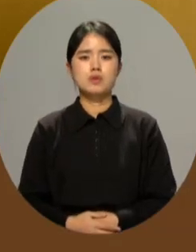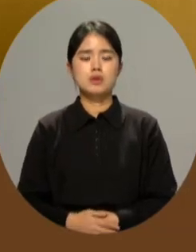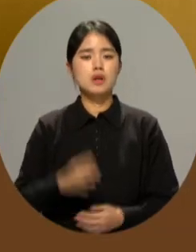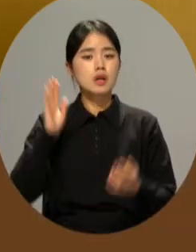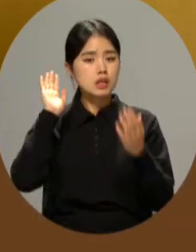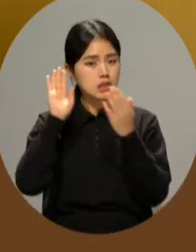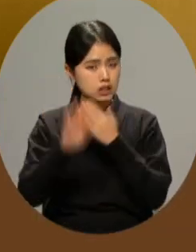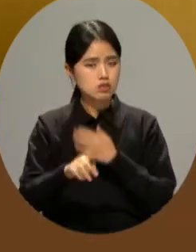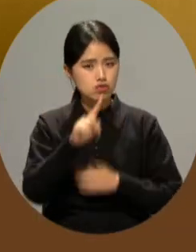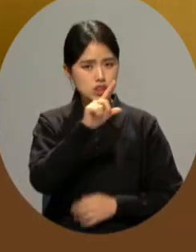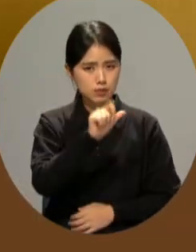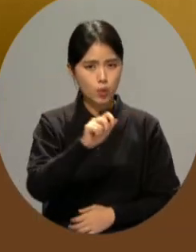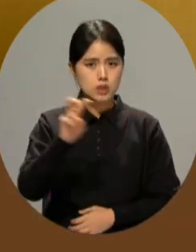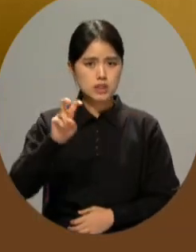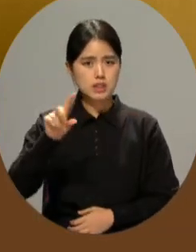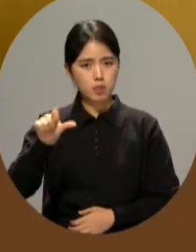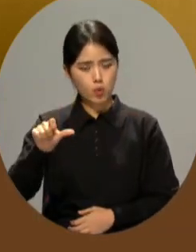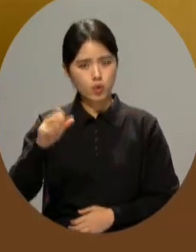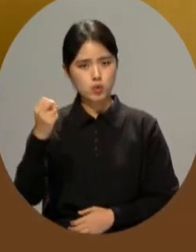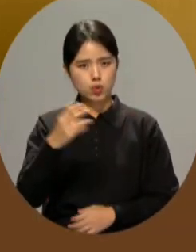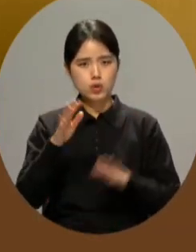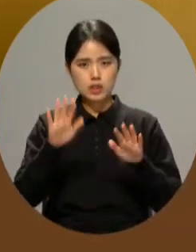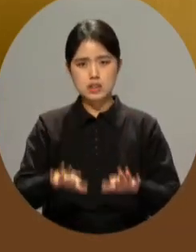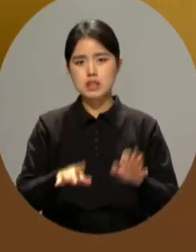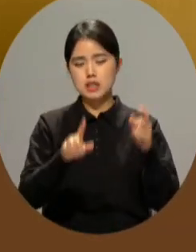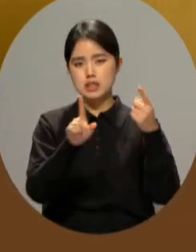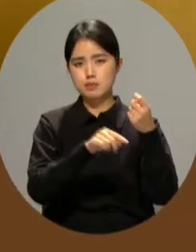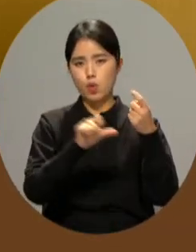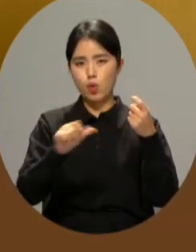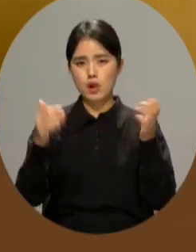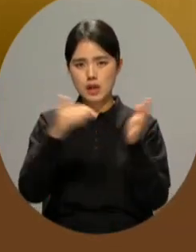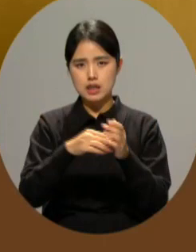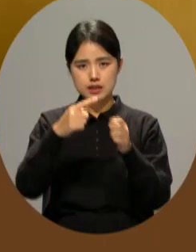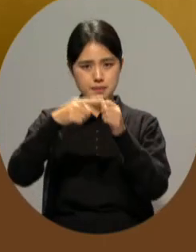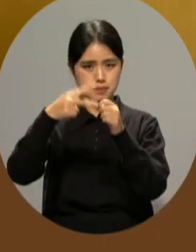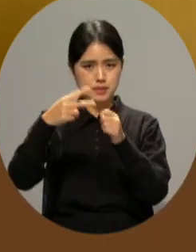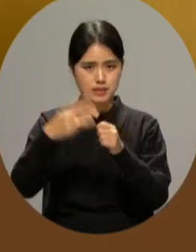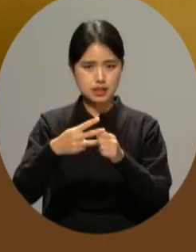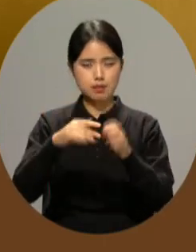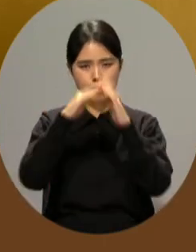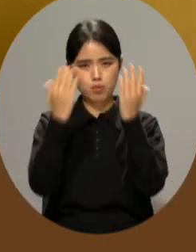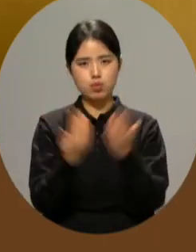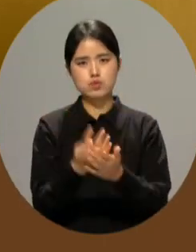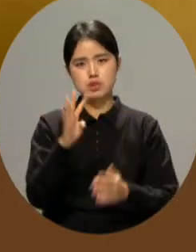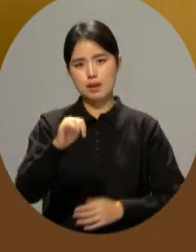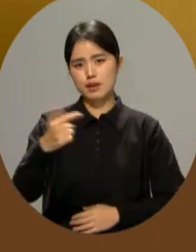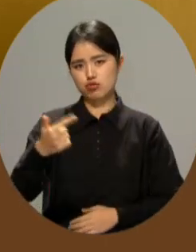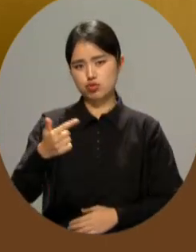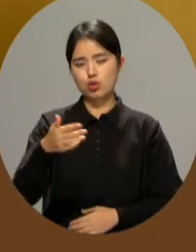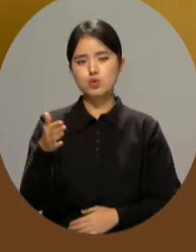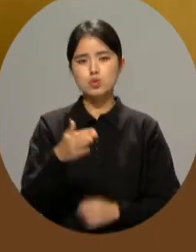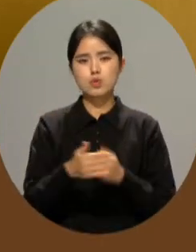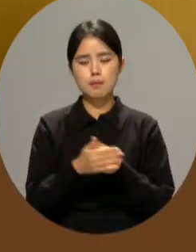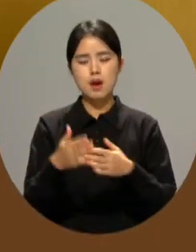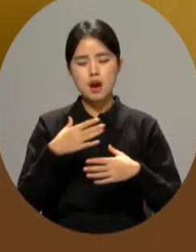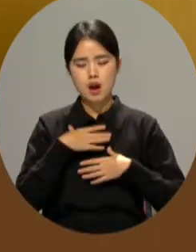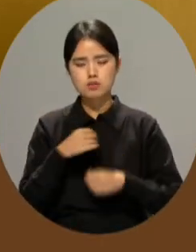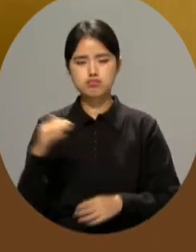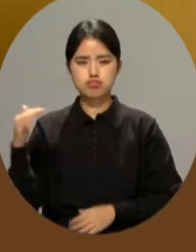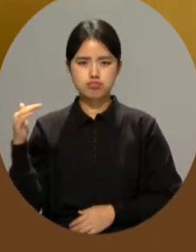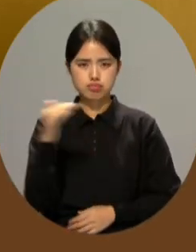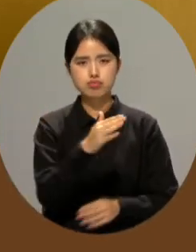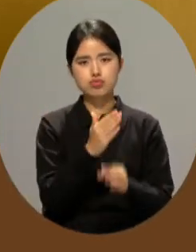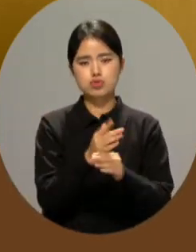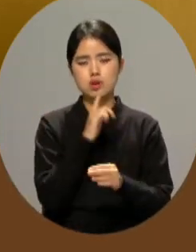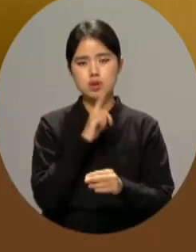이후 15일과 25일 그리고 이달 5일까지 세 차례 모두 4만 6천 원대를 유지하며 안정적인 보합세를